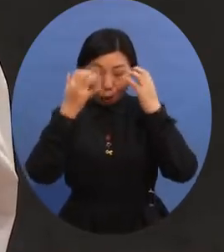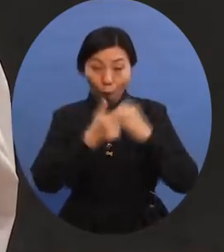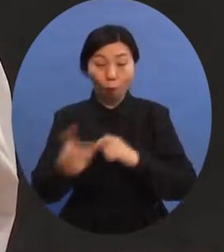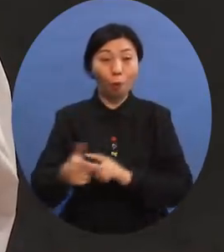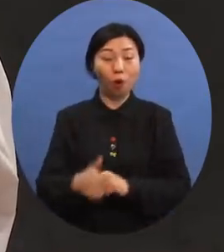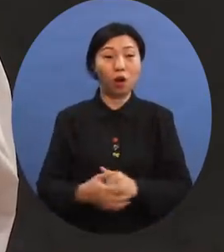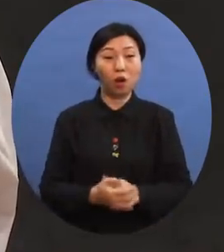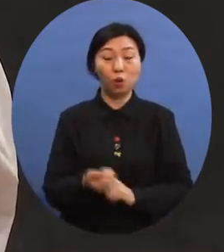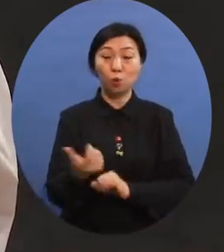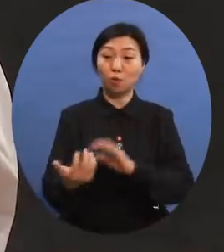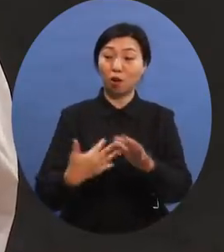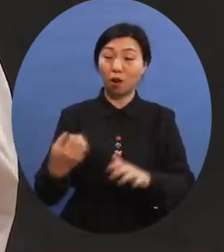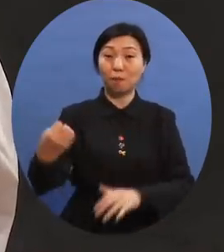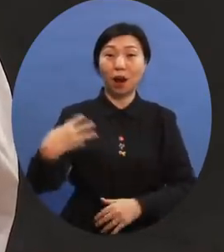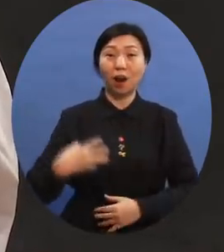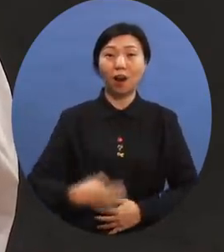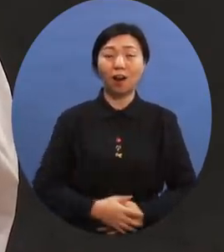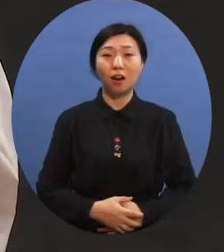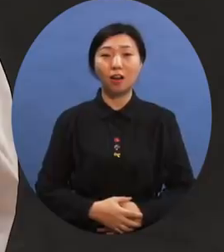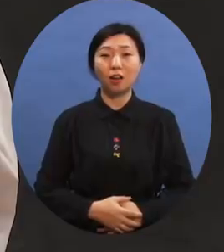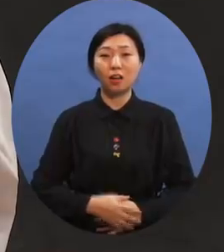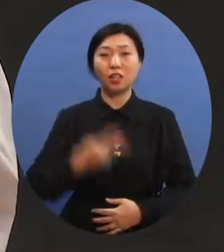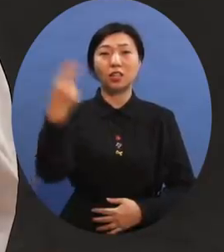아까 저 나오잖아. 나는